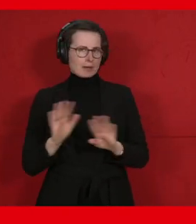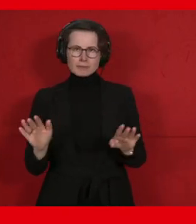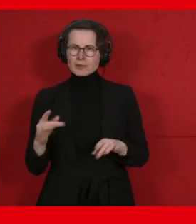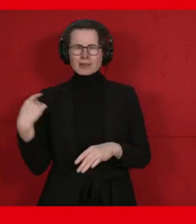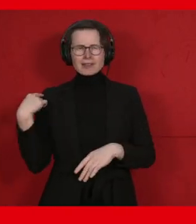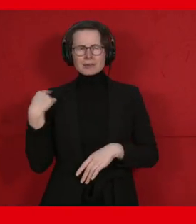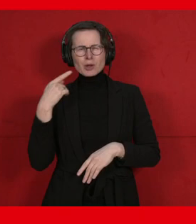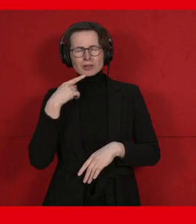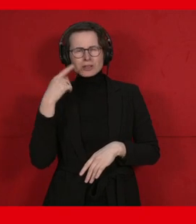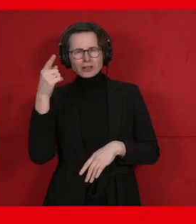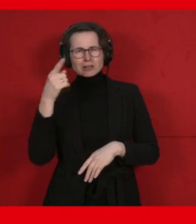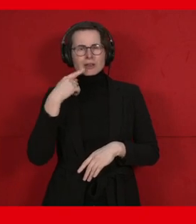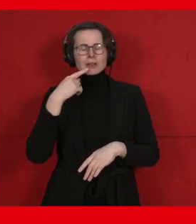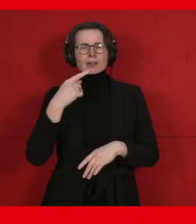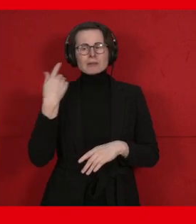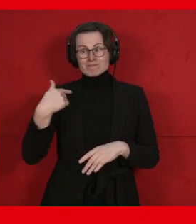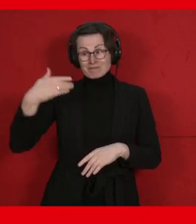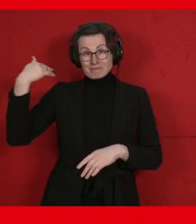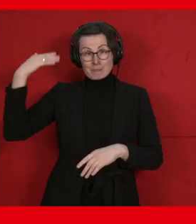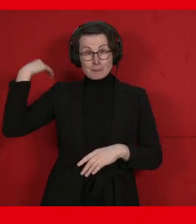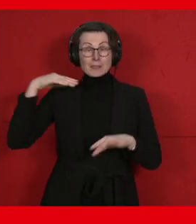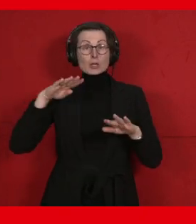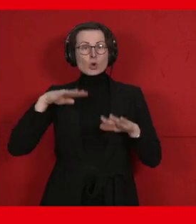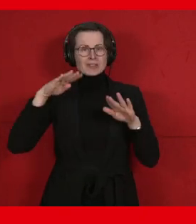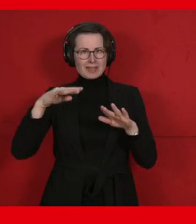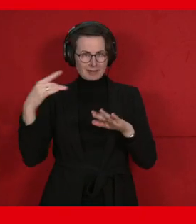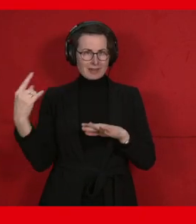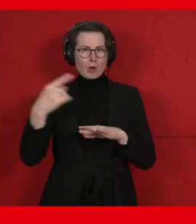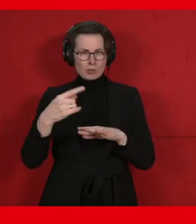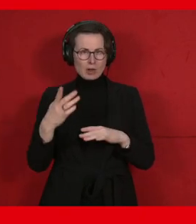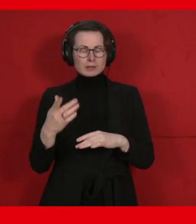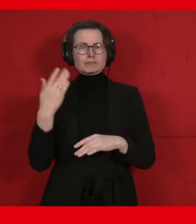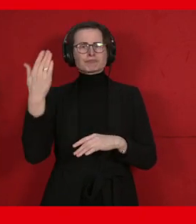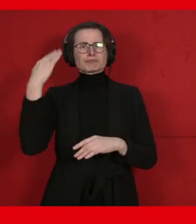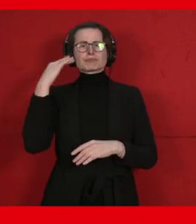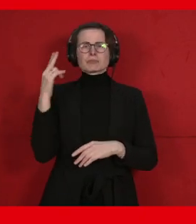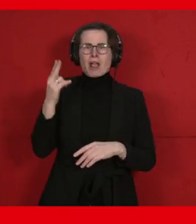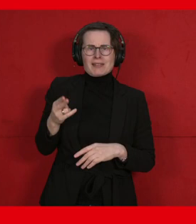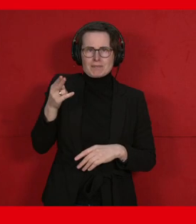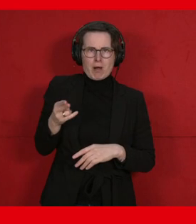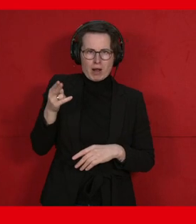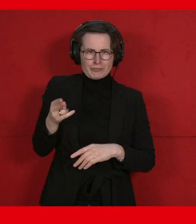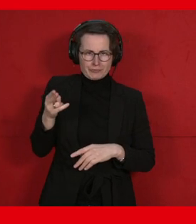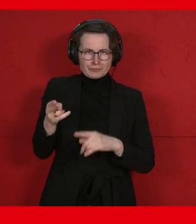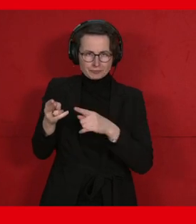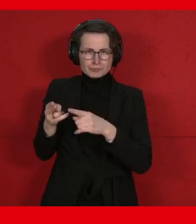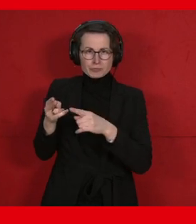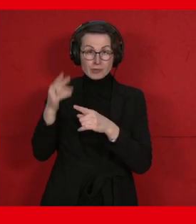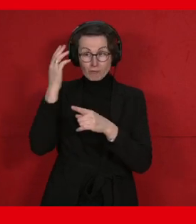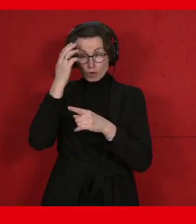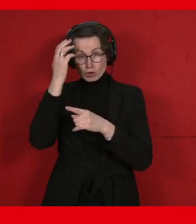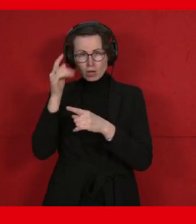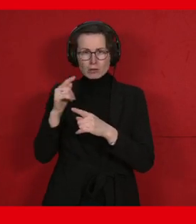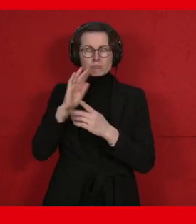von Ihnen schon erwähnten Beispiel Ende des 19. Jahrhunderts gemeint habe. Das Eisenbahnwesen in Deutschland wäre nicht entstanden